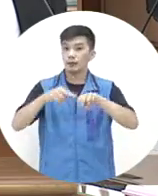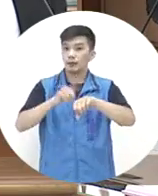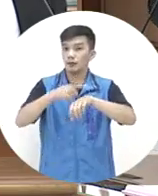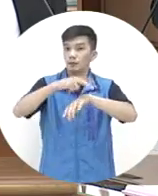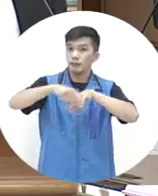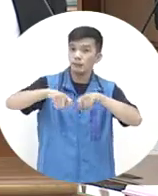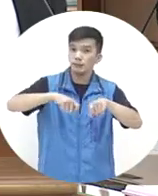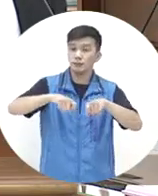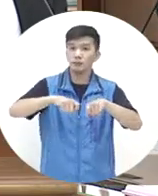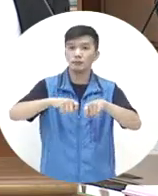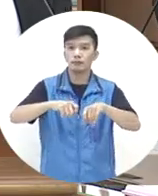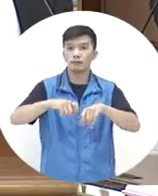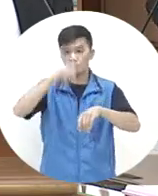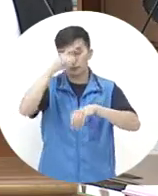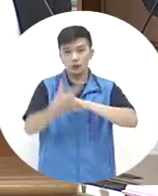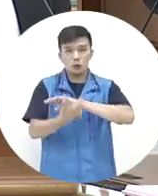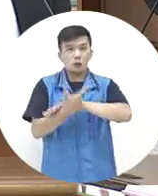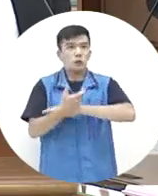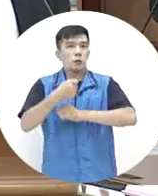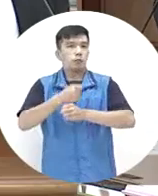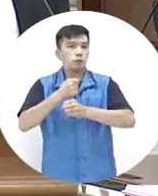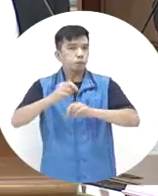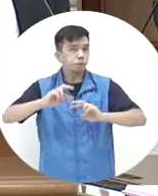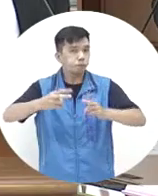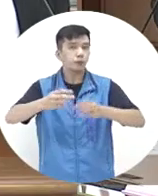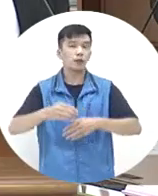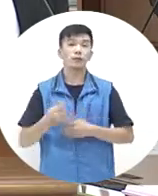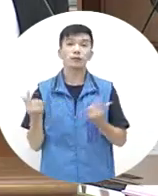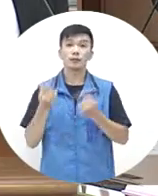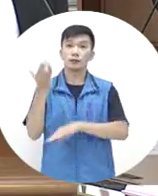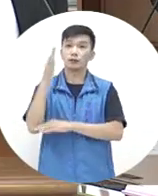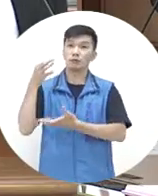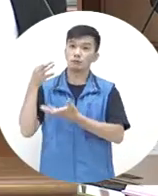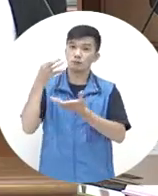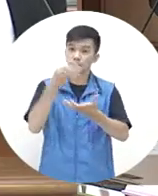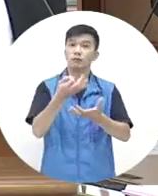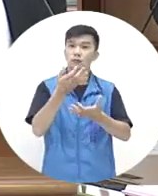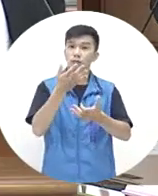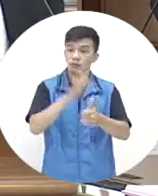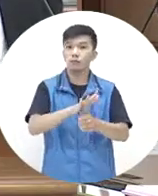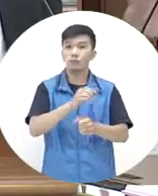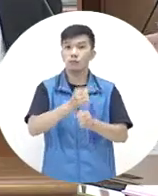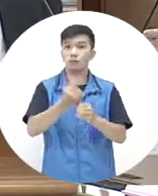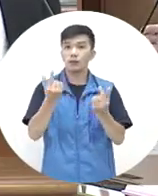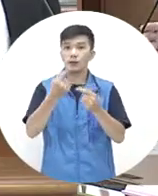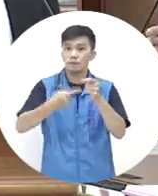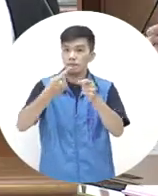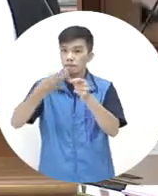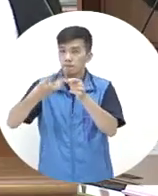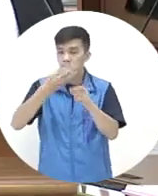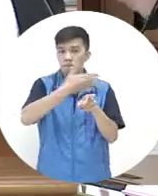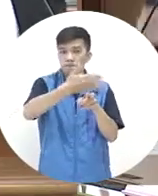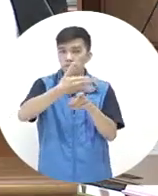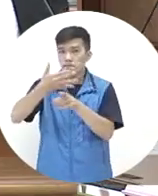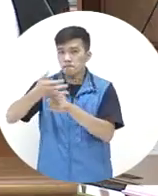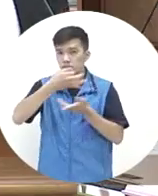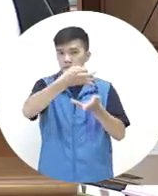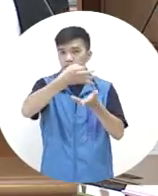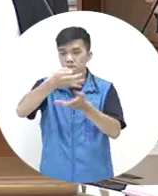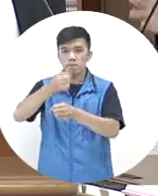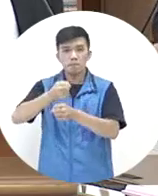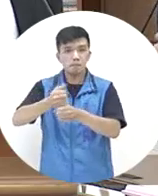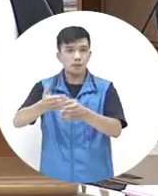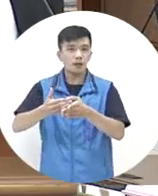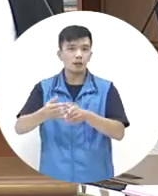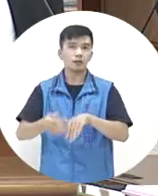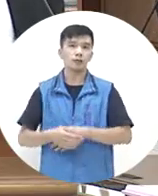于要怎么样赶快做，那么投入经费，那编分年度赶快编列的。要做给大家看，这